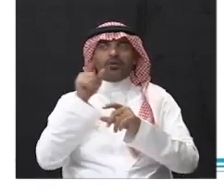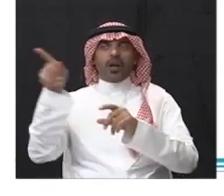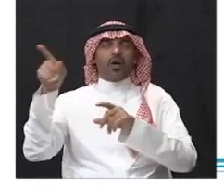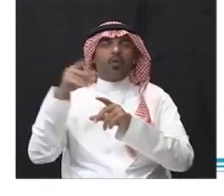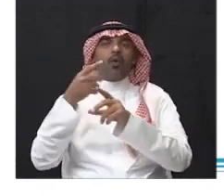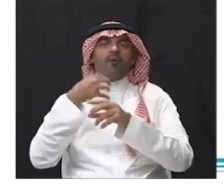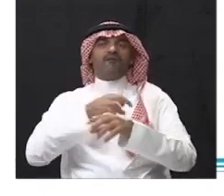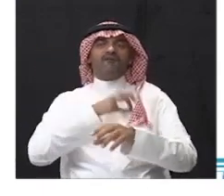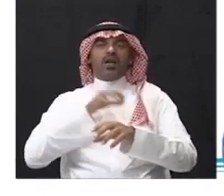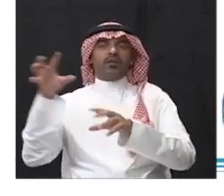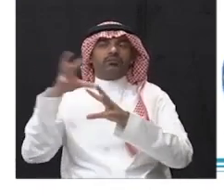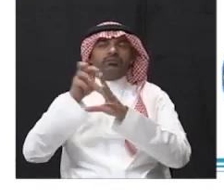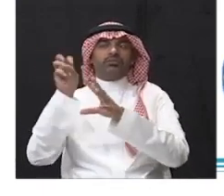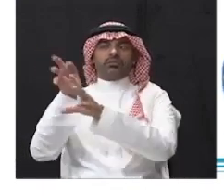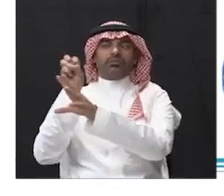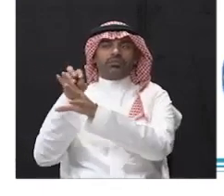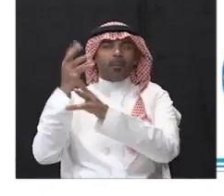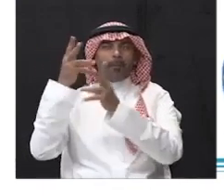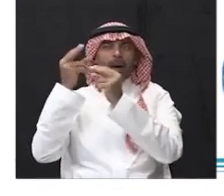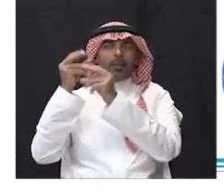أحسنتم، أوروبا.